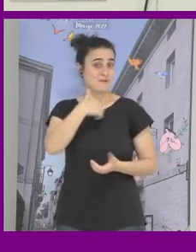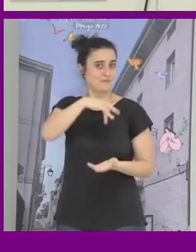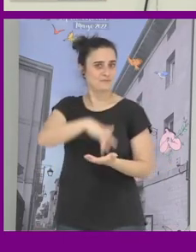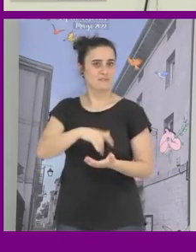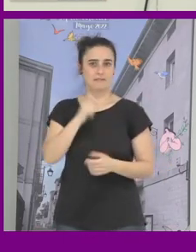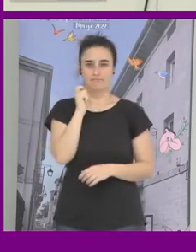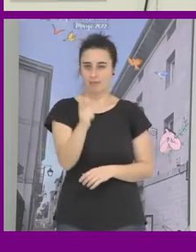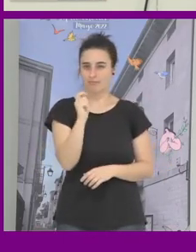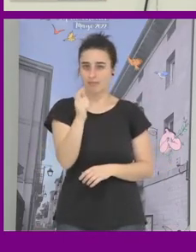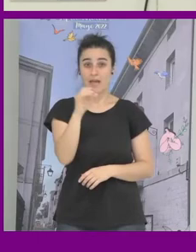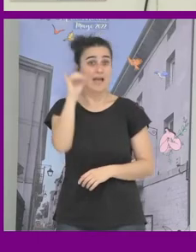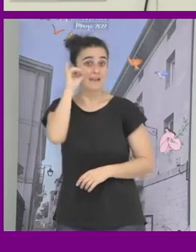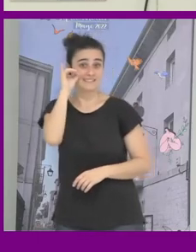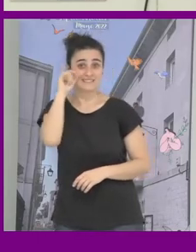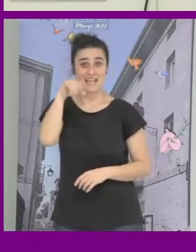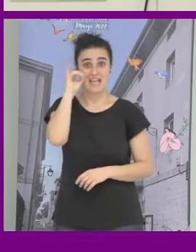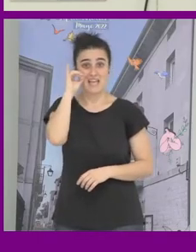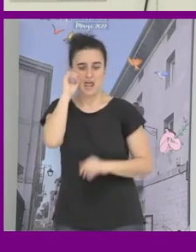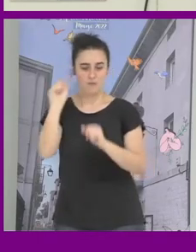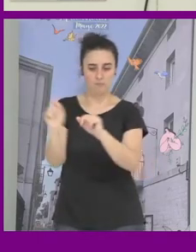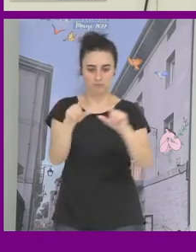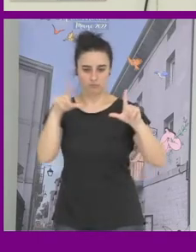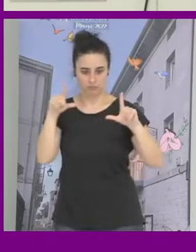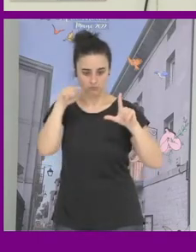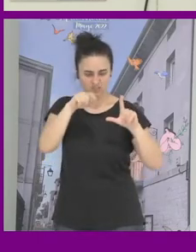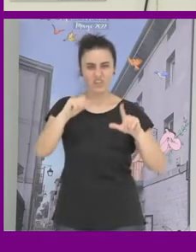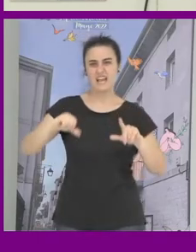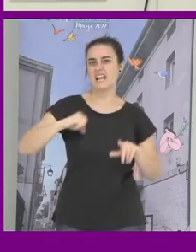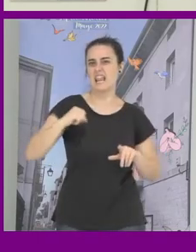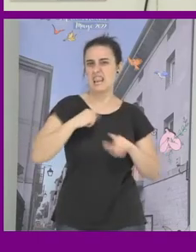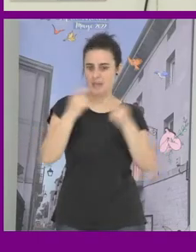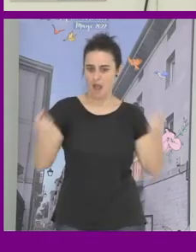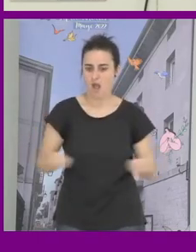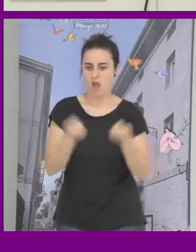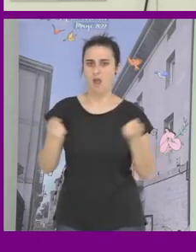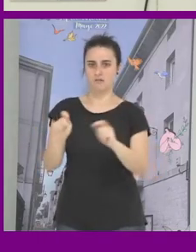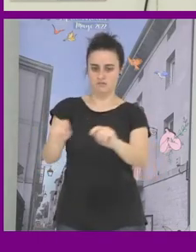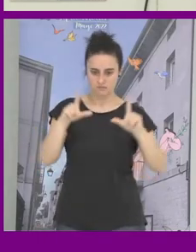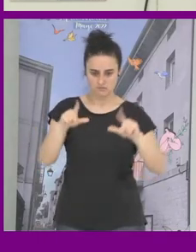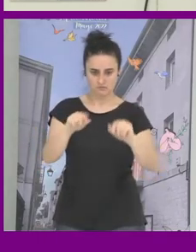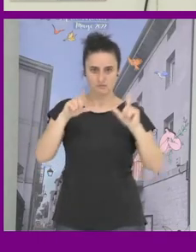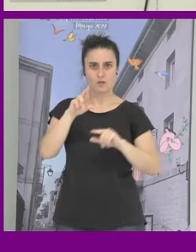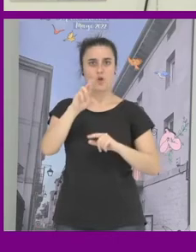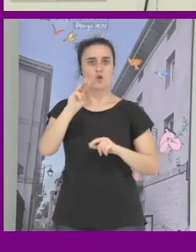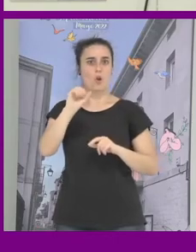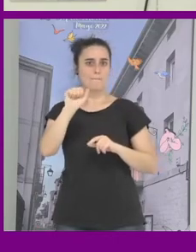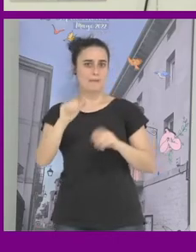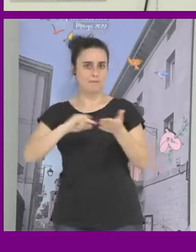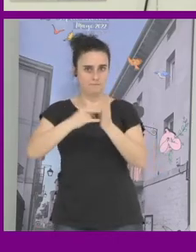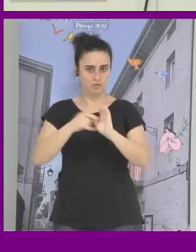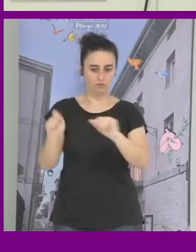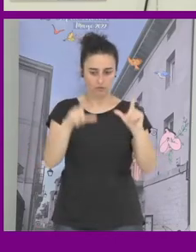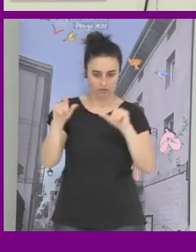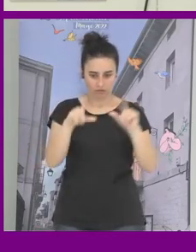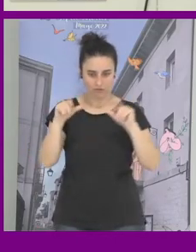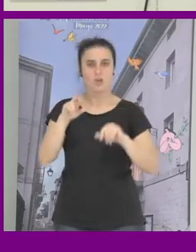agertzen zaizkidala Instagramen eta kliniken iragarkiak metodo ropa hau saltzen. Orduan, bueno, norbaitek ez badaki,